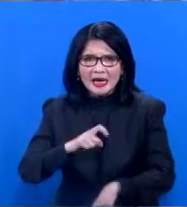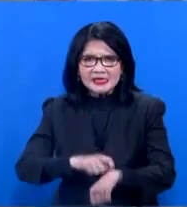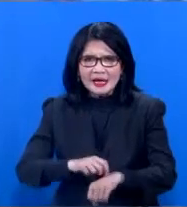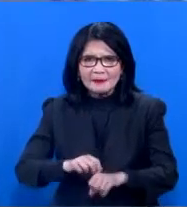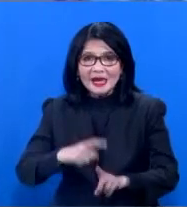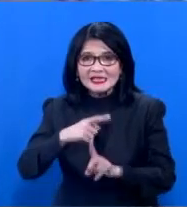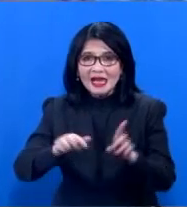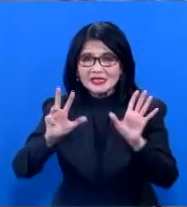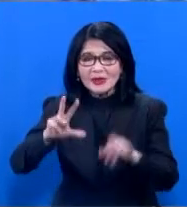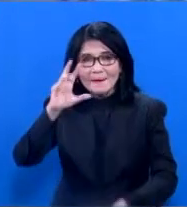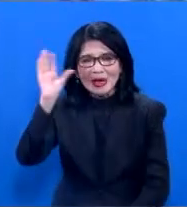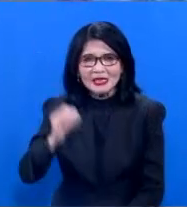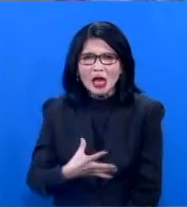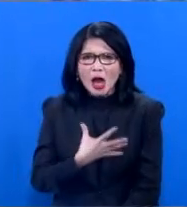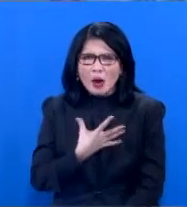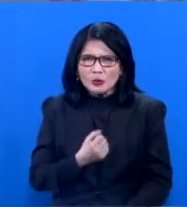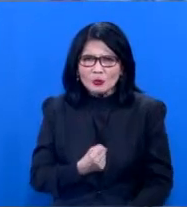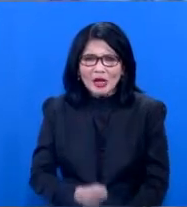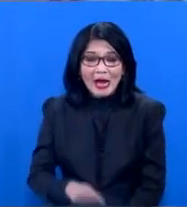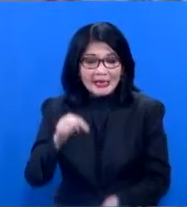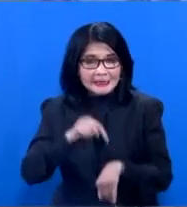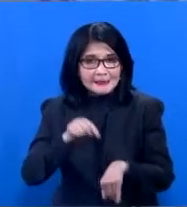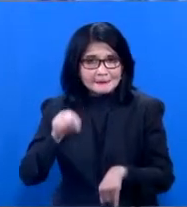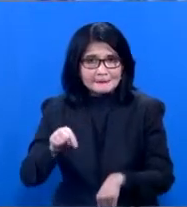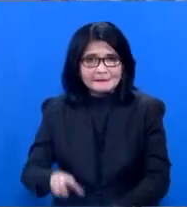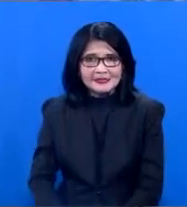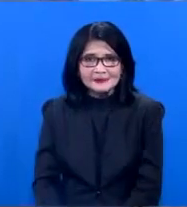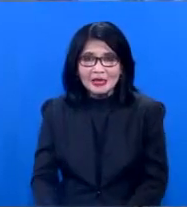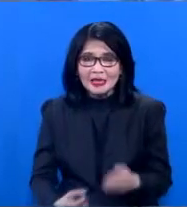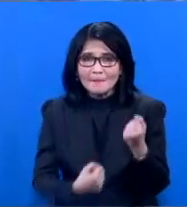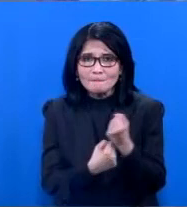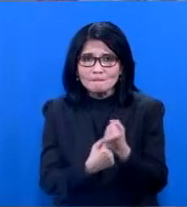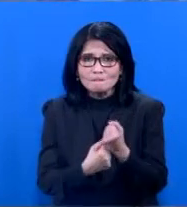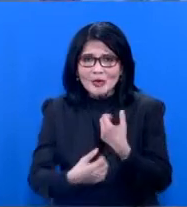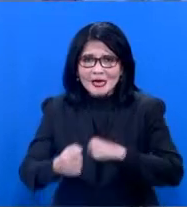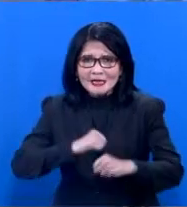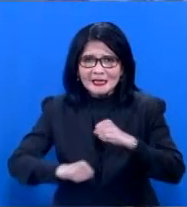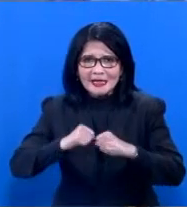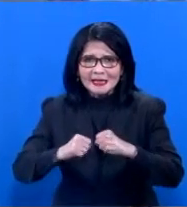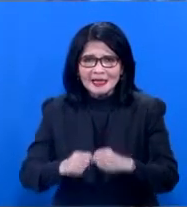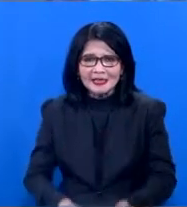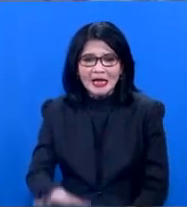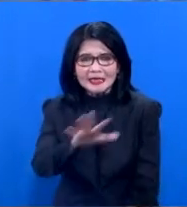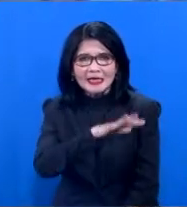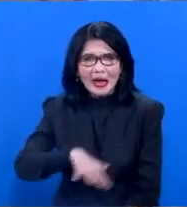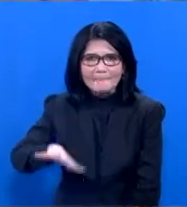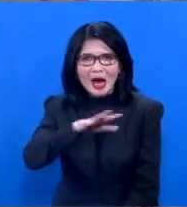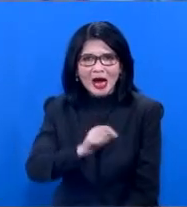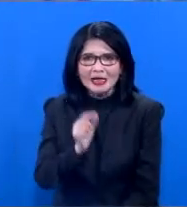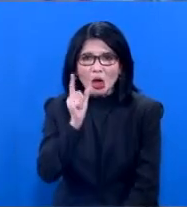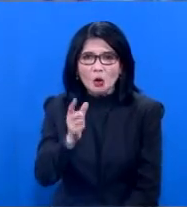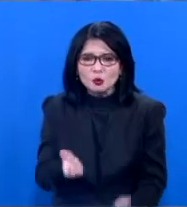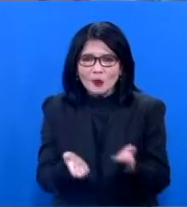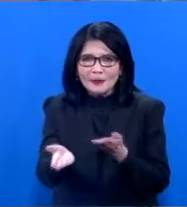08.30 tadi pagi. Mudah-mudahan ini bisa menjadi salah satu penunjang kegiatan kami di lapangan untuk dalam rangka pemberian